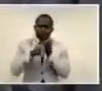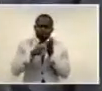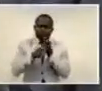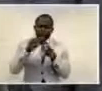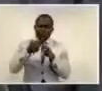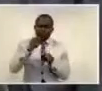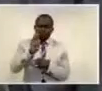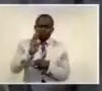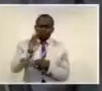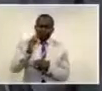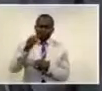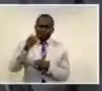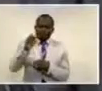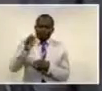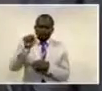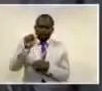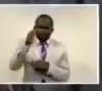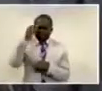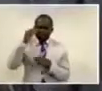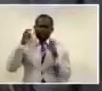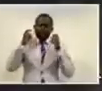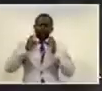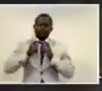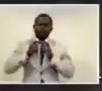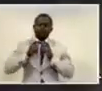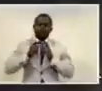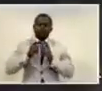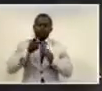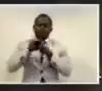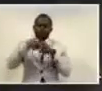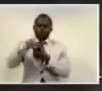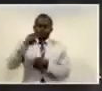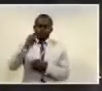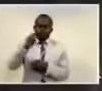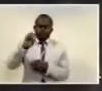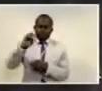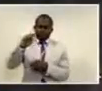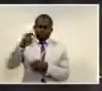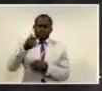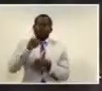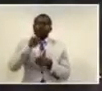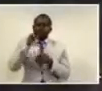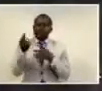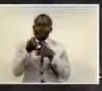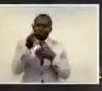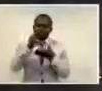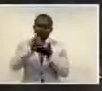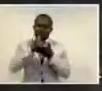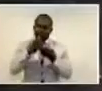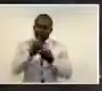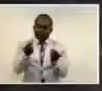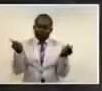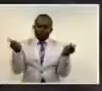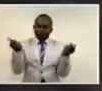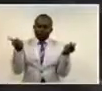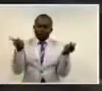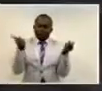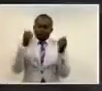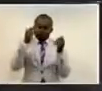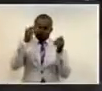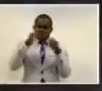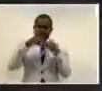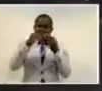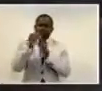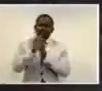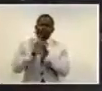bamwita bigaya kuki bitageze kuri meya perezida nanavuye ni Karongi ku ntara ntacyo bigeze bankemurira naretse ishuri bitewe umuyobozi wa